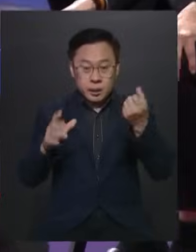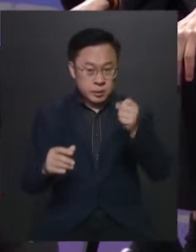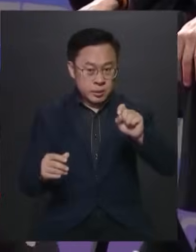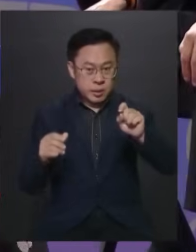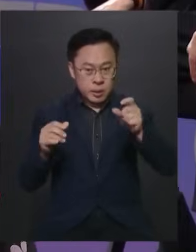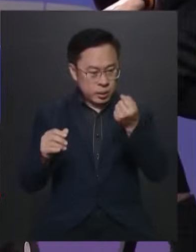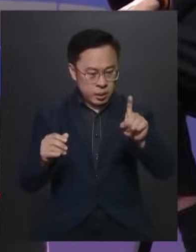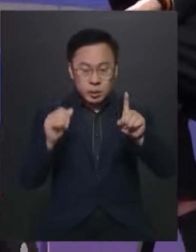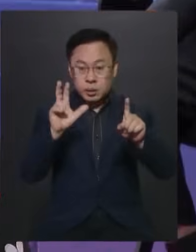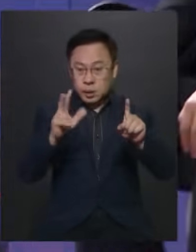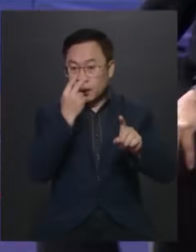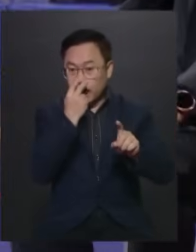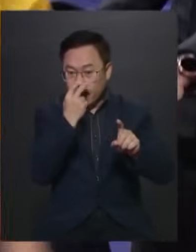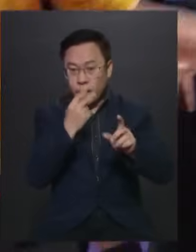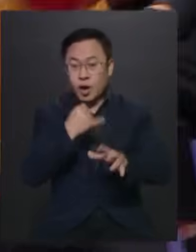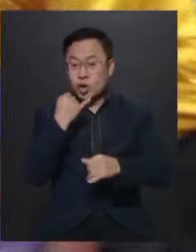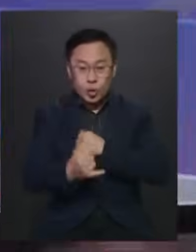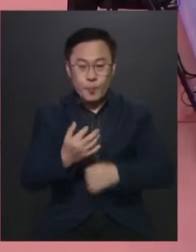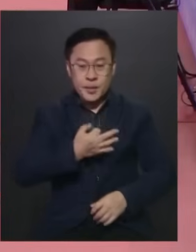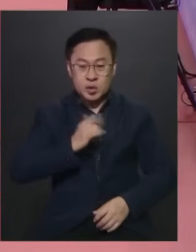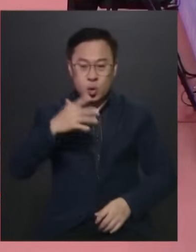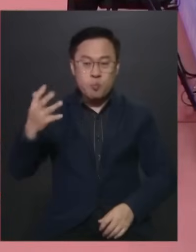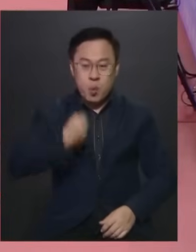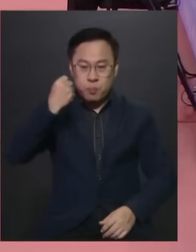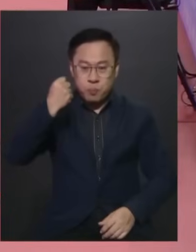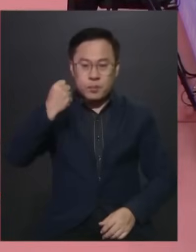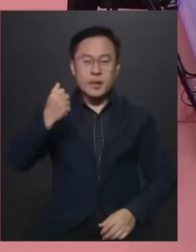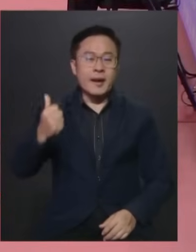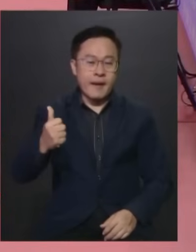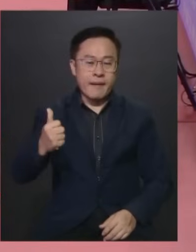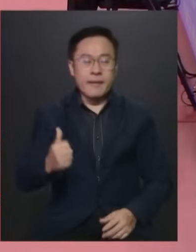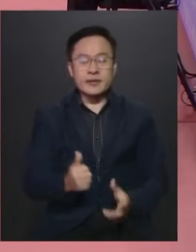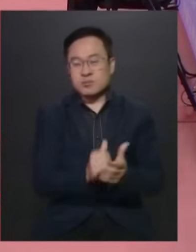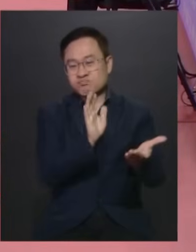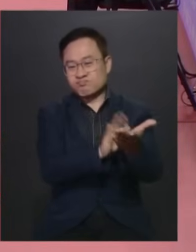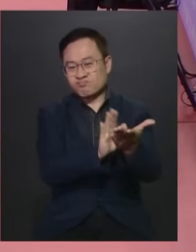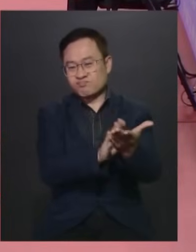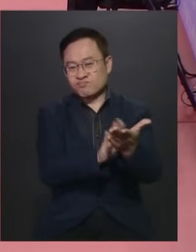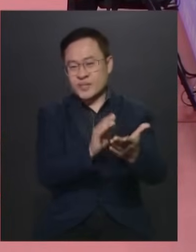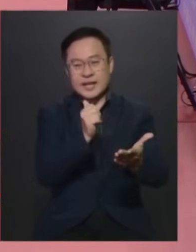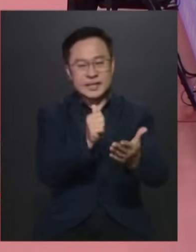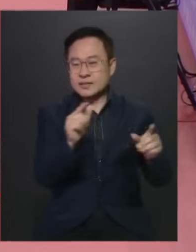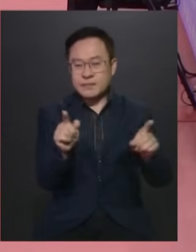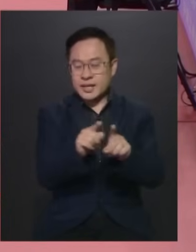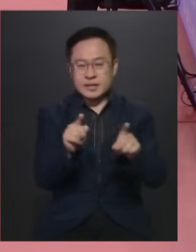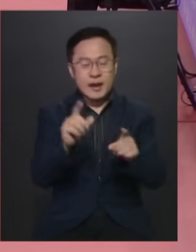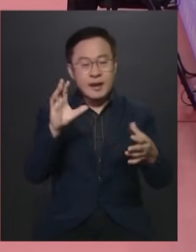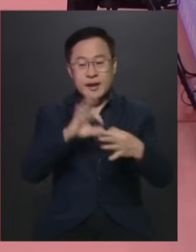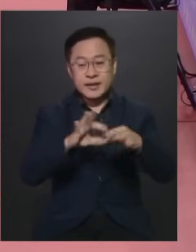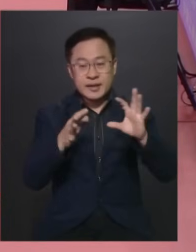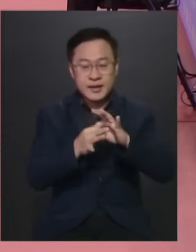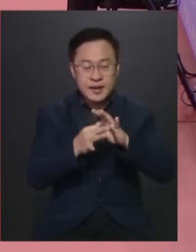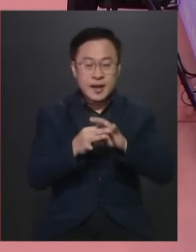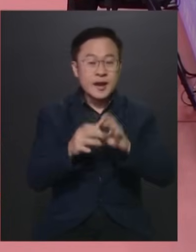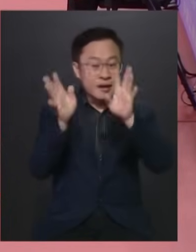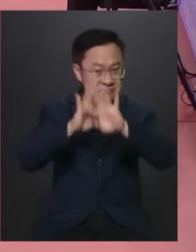ได้สำเร็จยังคงยอดเยี่ยมจริงๆนะครับไม่ว่าจะแข่งขันในมากีฬาระดับไรครับสำหรับ